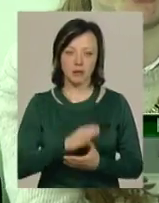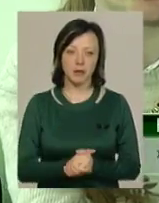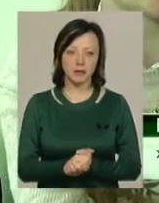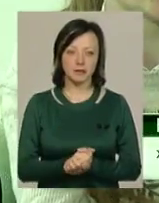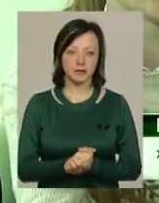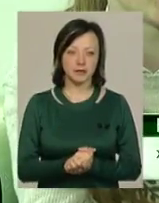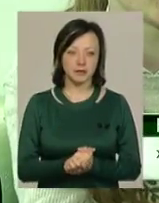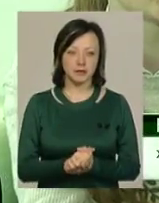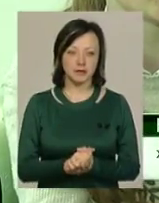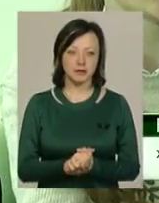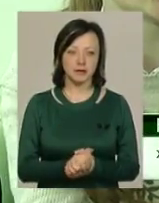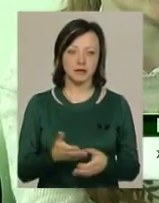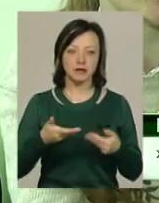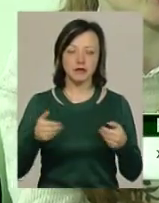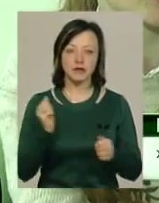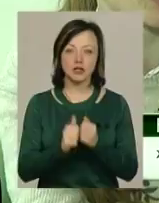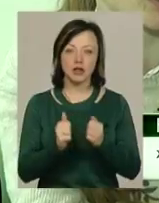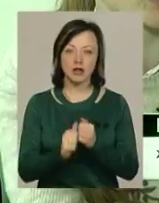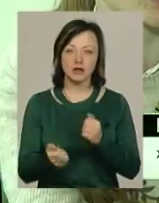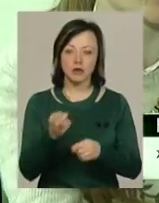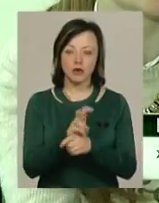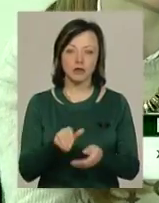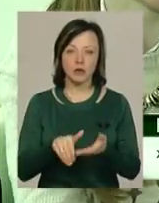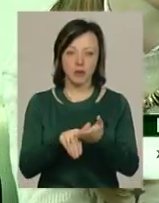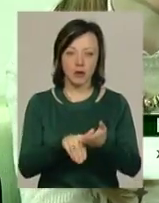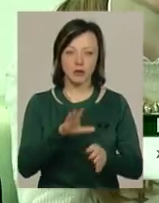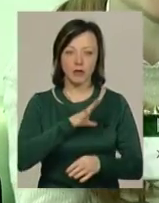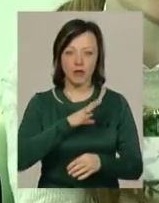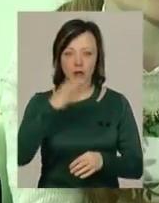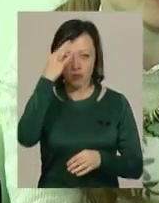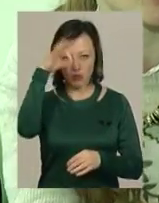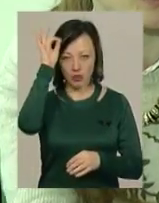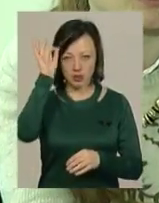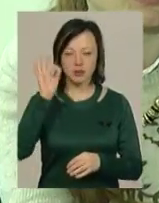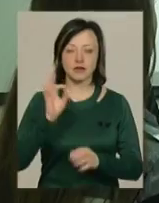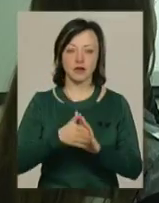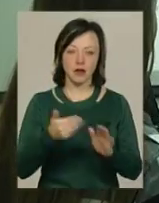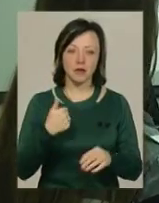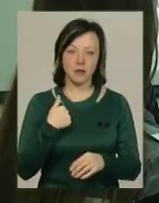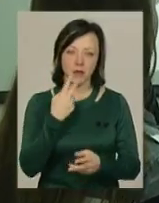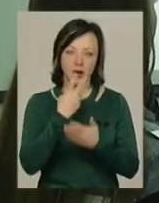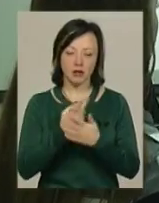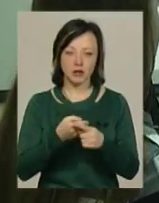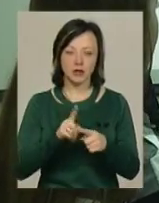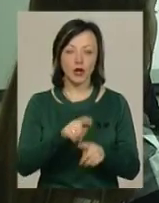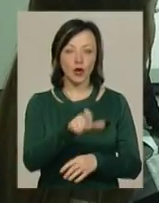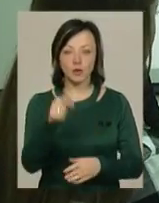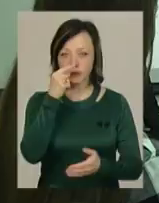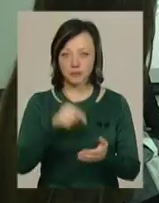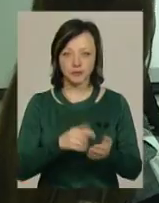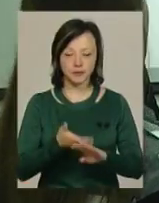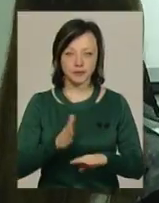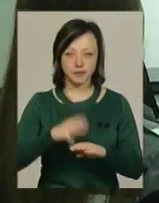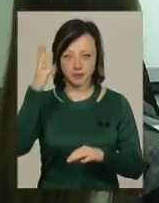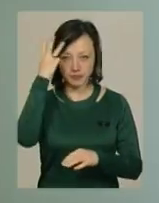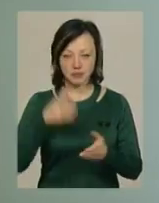часто навіть приходимо допомагати, бувало, що і поліцію викликали. Ми з таким стикалися. Людям, що опинилися у скруті, у